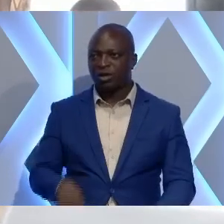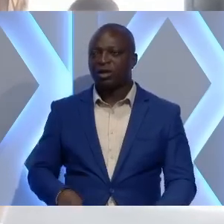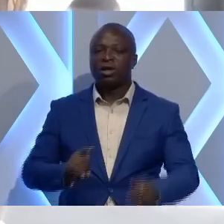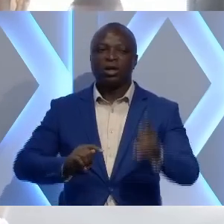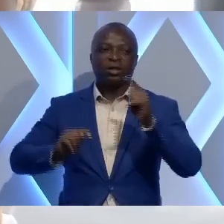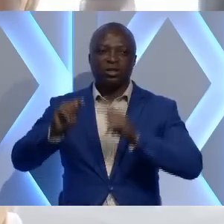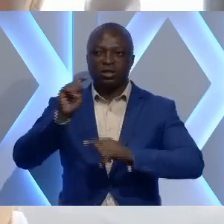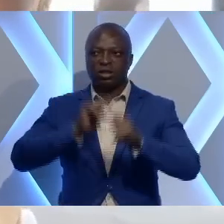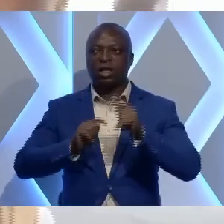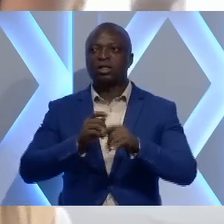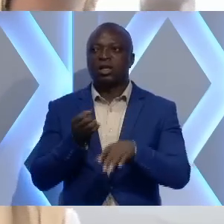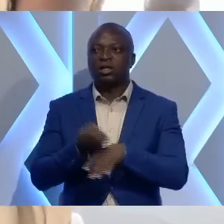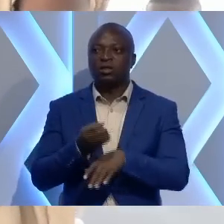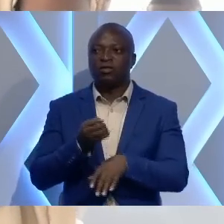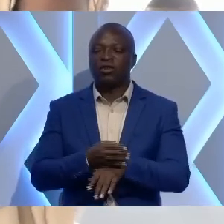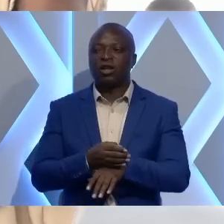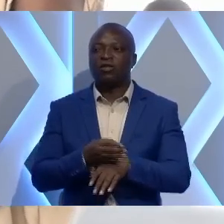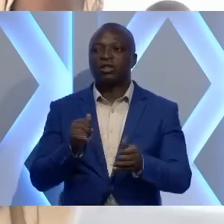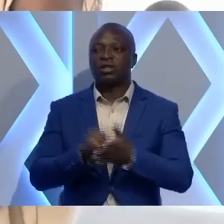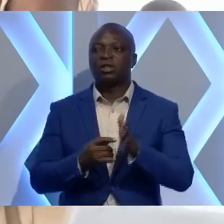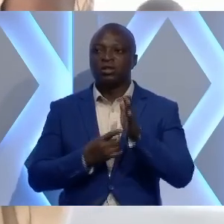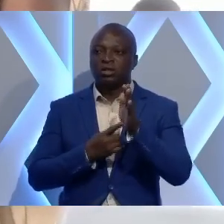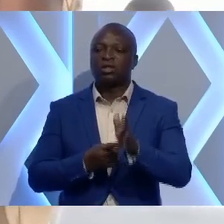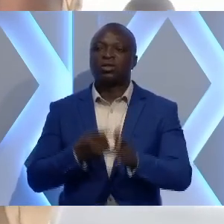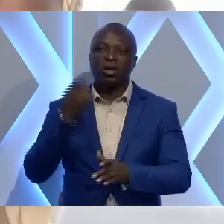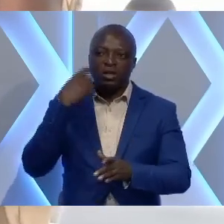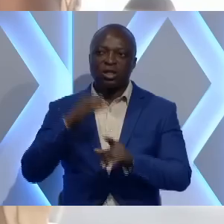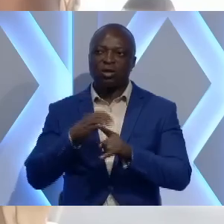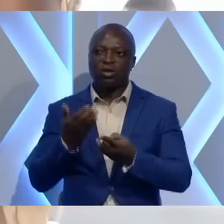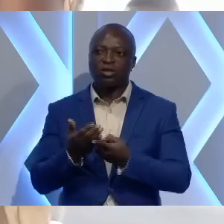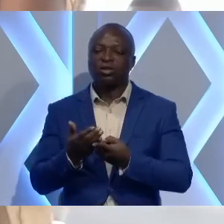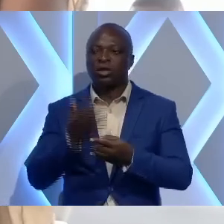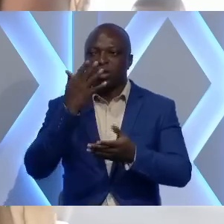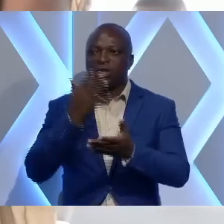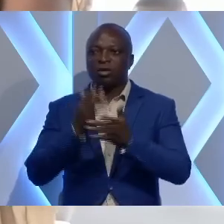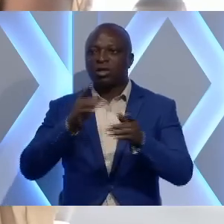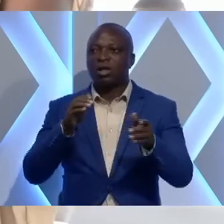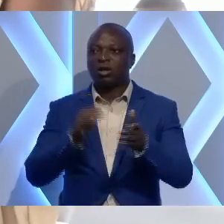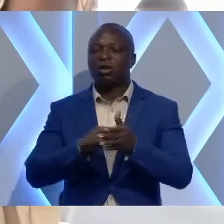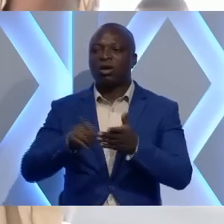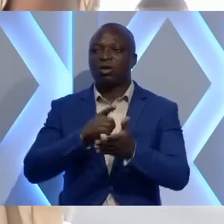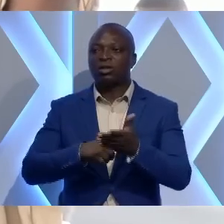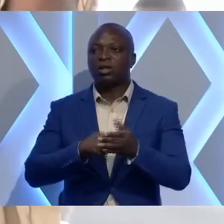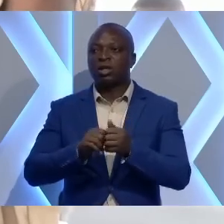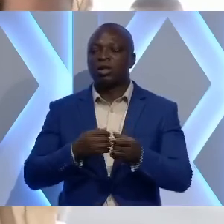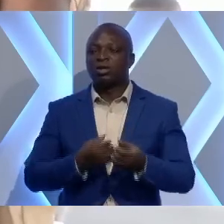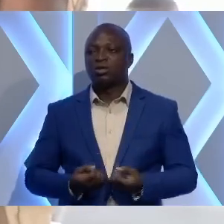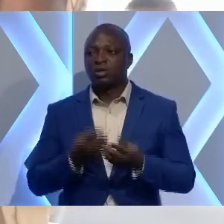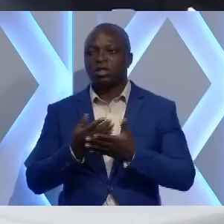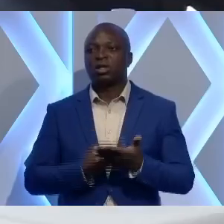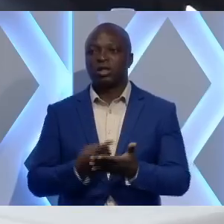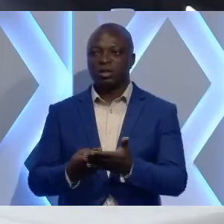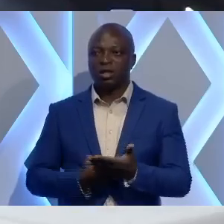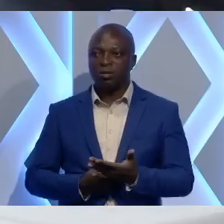édifiant et suggestif, tel une illustration récente des conditions carcérales qui encore hier était sujette à des débats